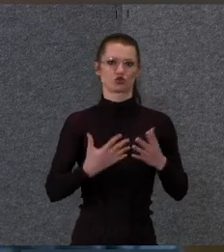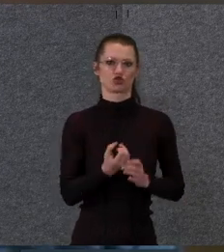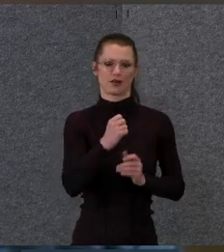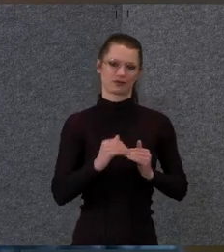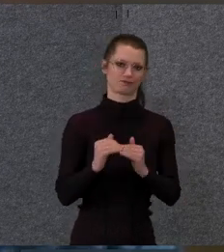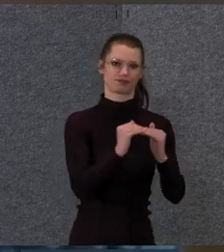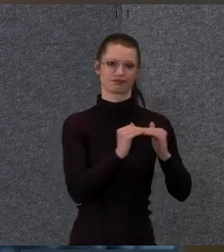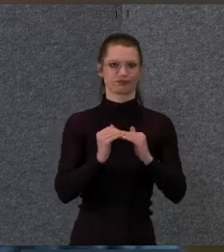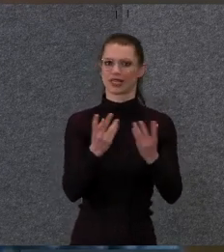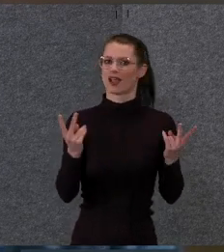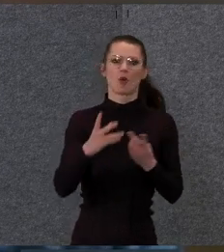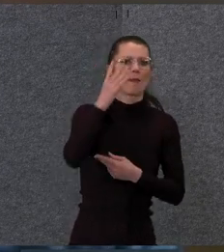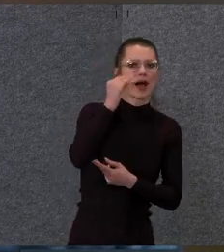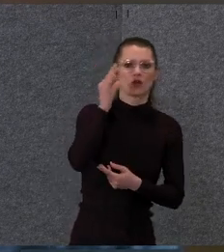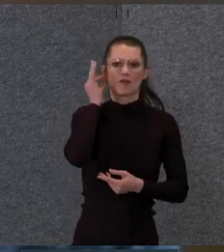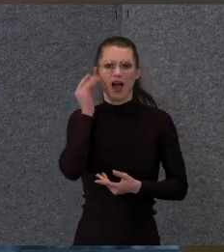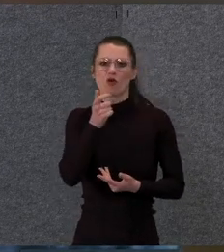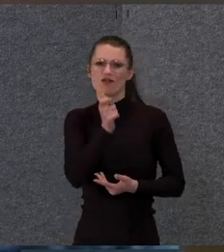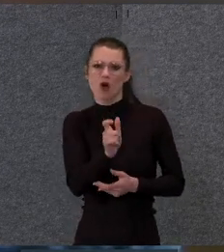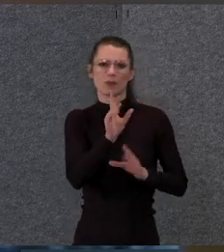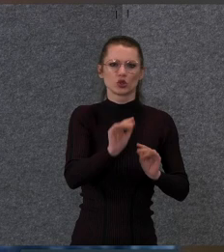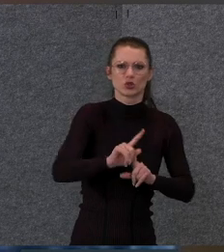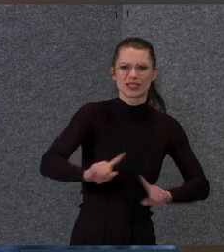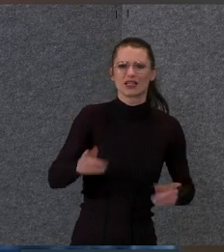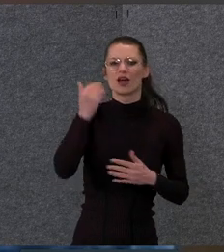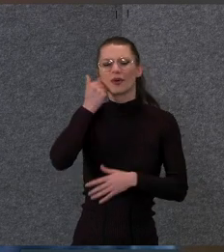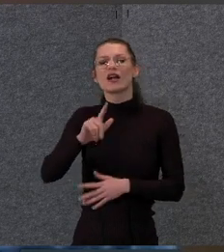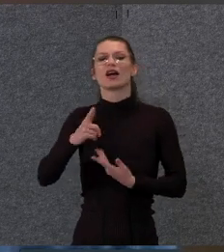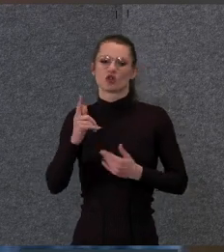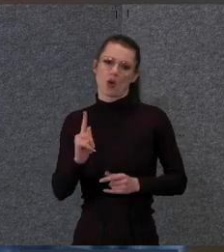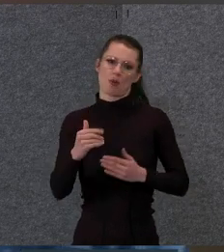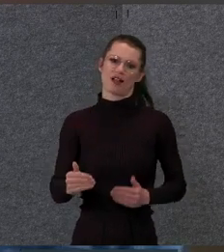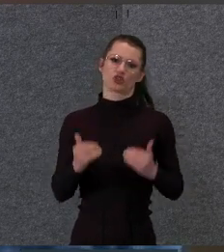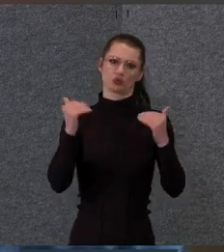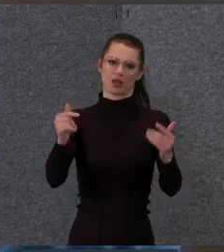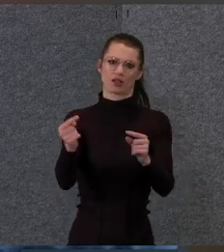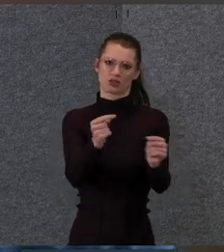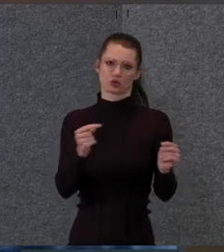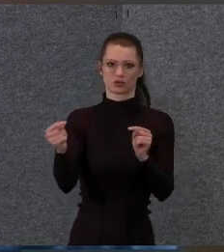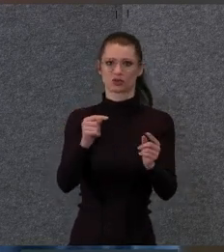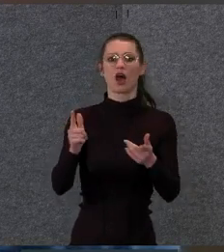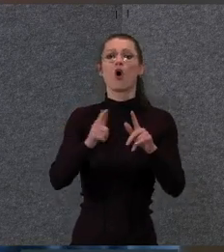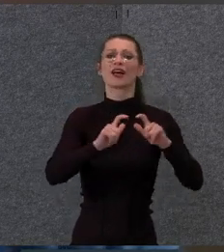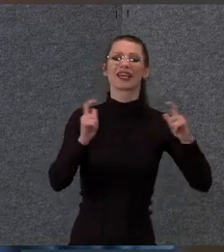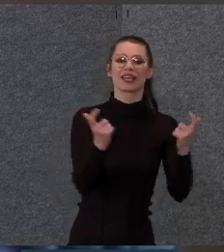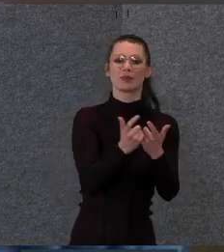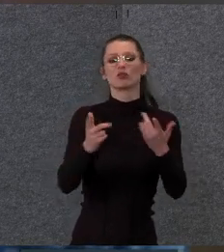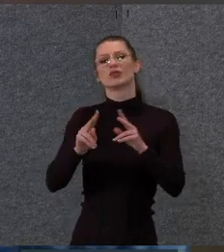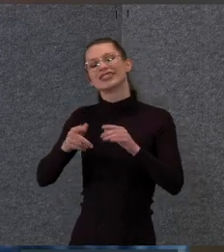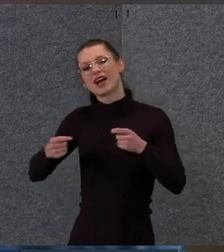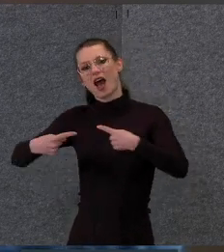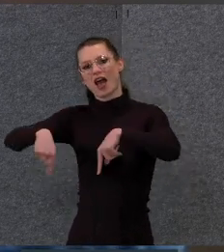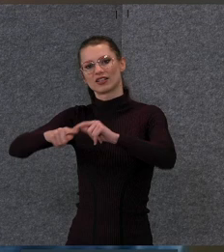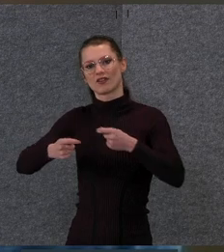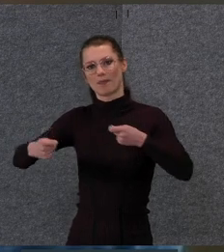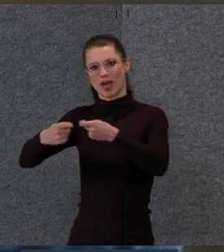unseren bisherigen Regelungen. Deswegen würde ich um Vertagung bitten. Bitte führt nochmal eine breite Debatte in unserer Partei, auch mit den Gremien, den Kreisverbänden,